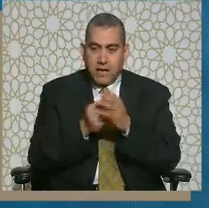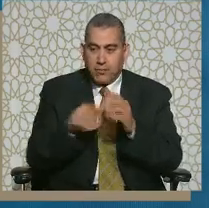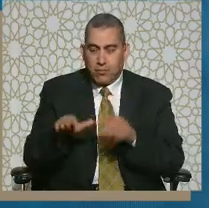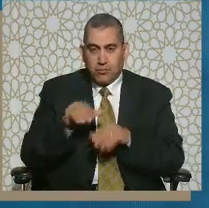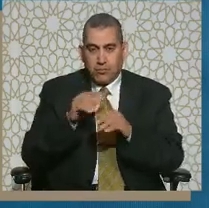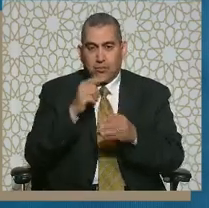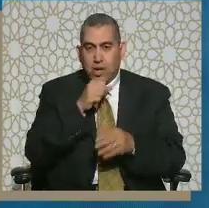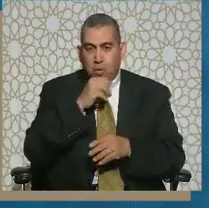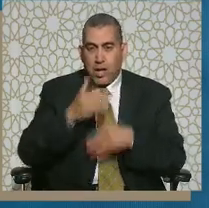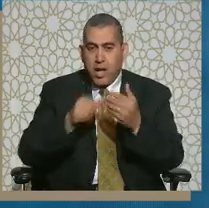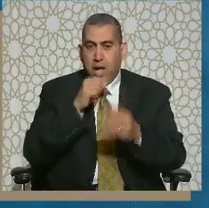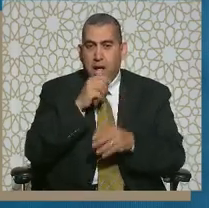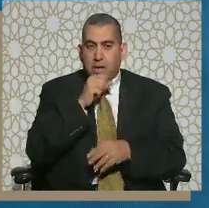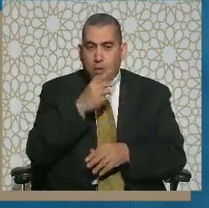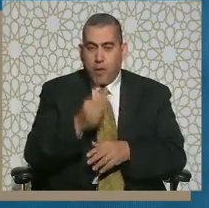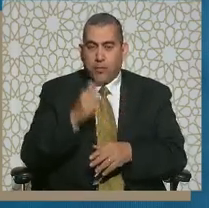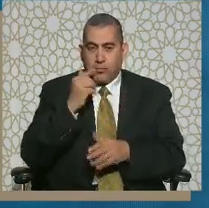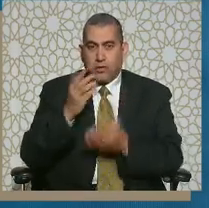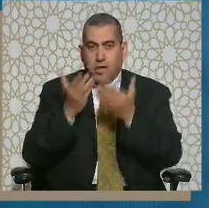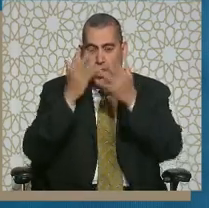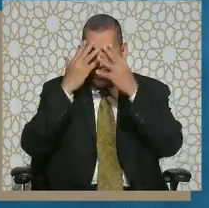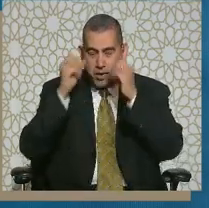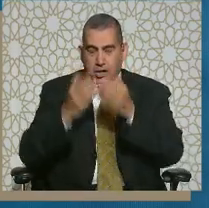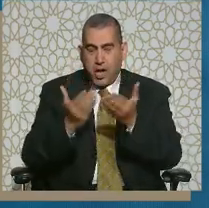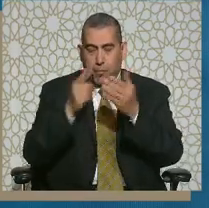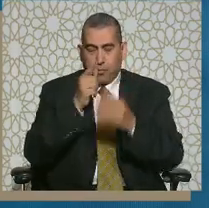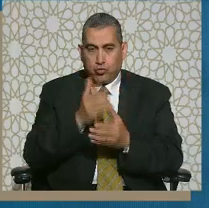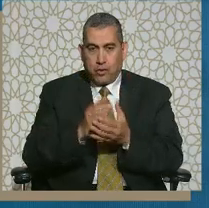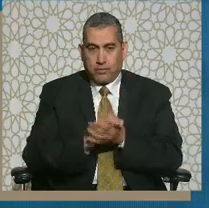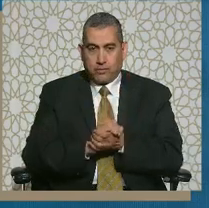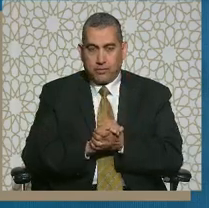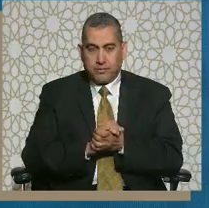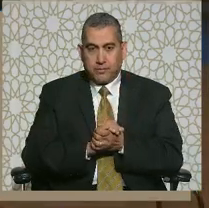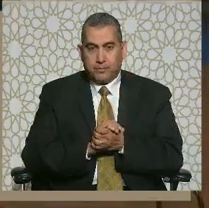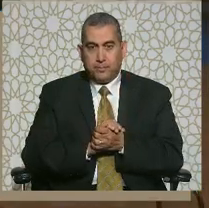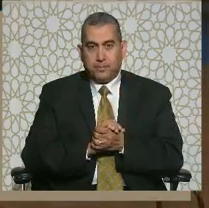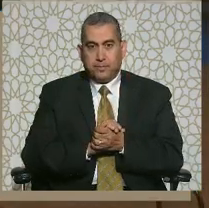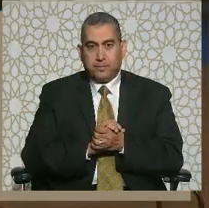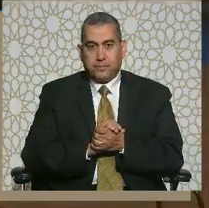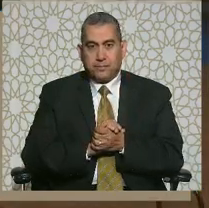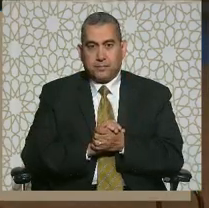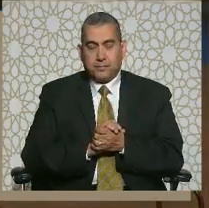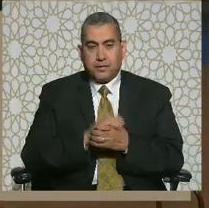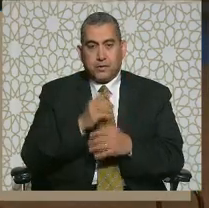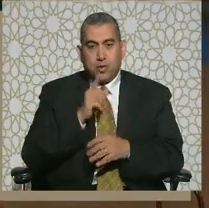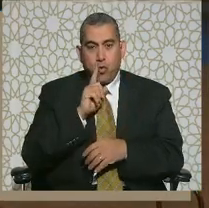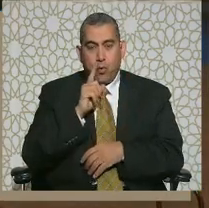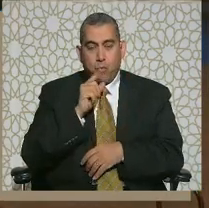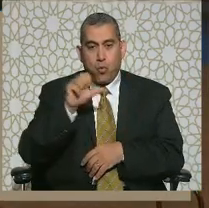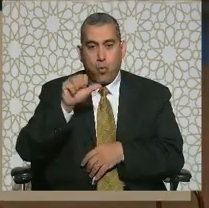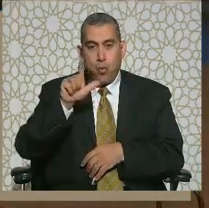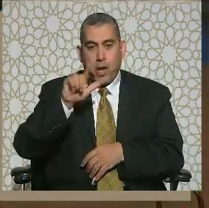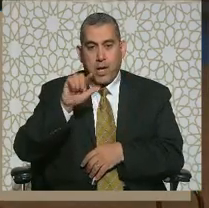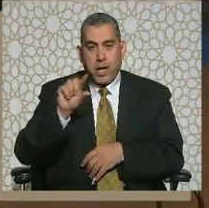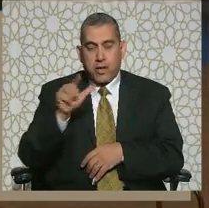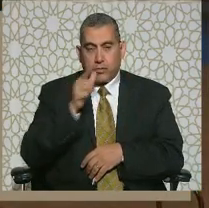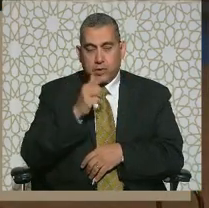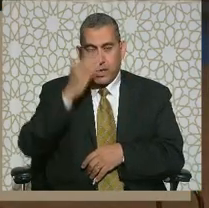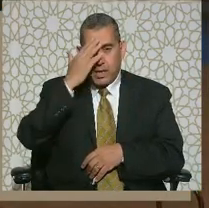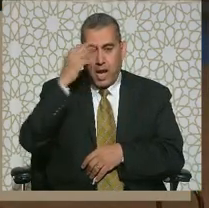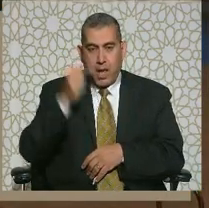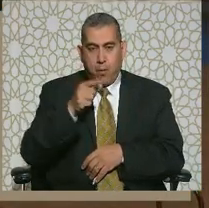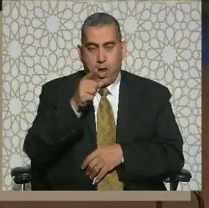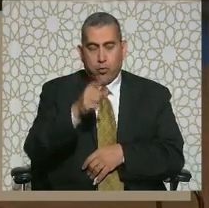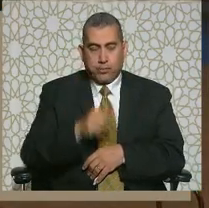لانسكاب اللي ربنا يبارك لك فيهم ان شاء الله نعم السيده ام وليد تتفضل السلام عليكم